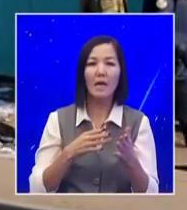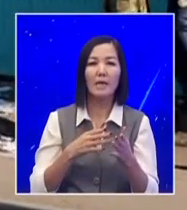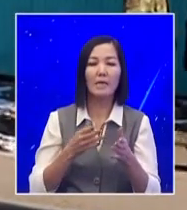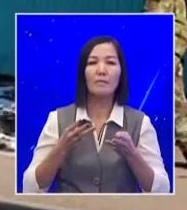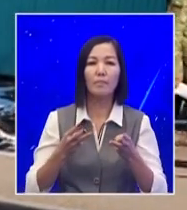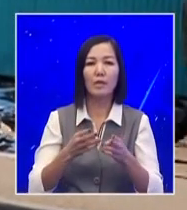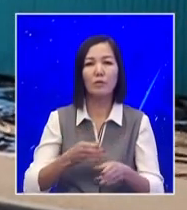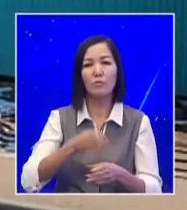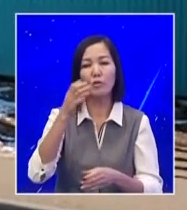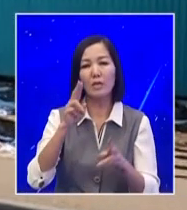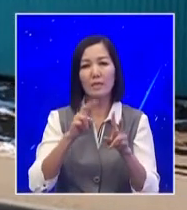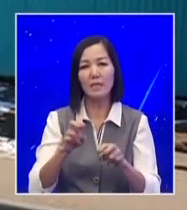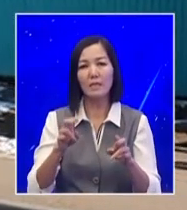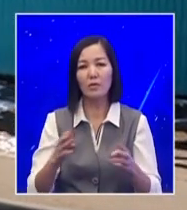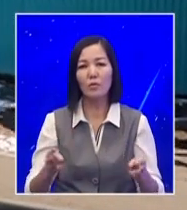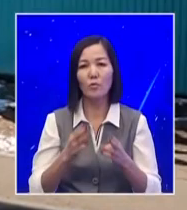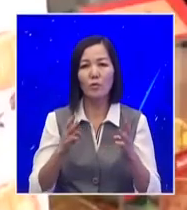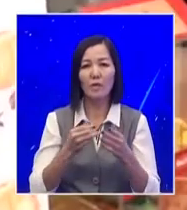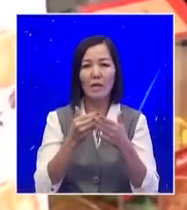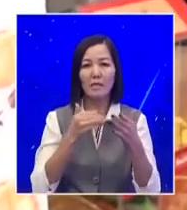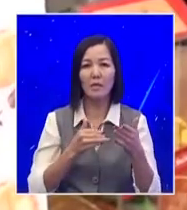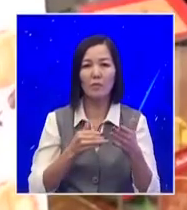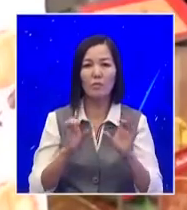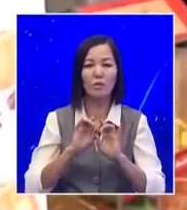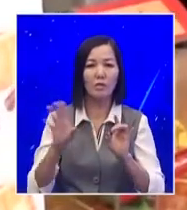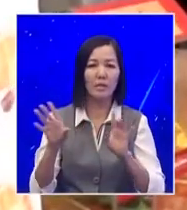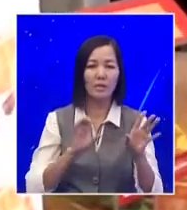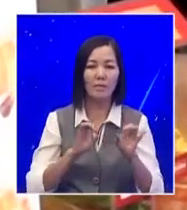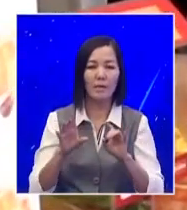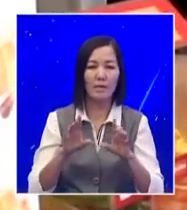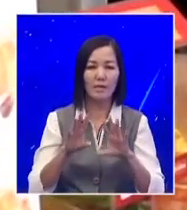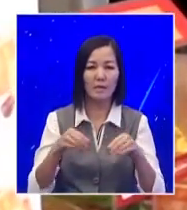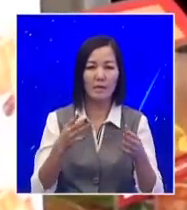пеш мұржаларын тексерді. Өрттің алдын алу бойынша жадынамалар таратты.